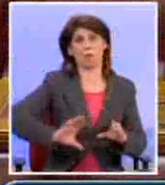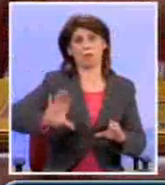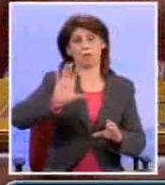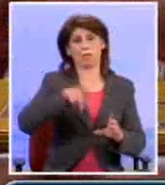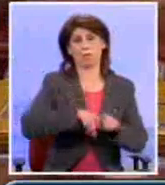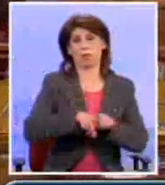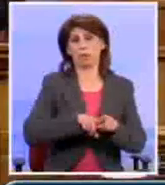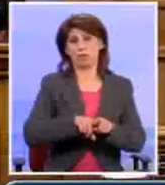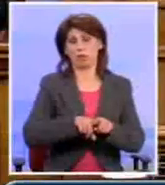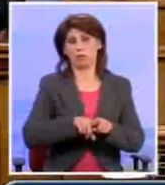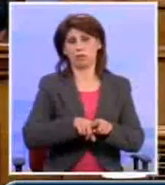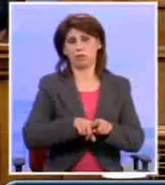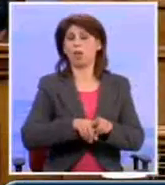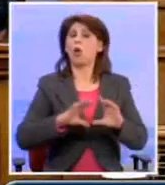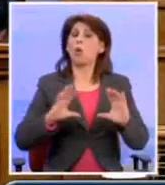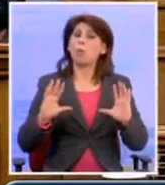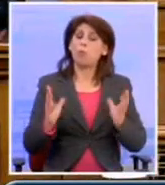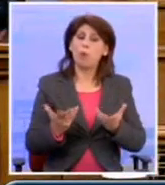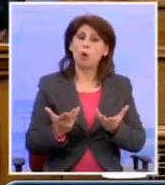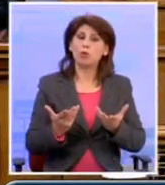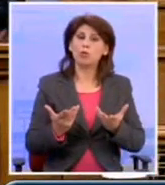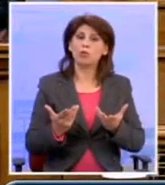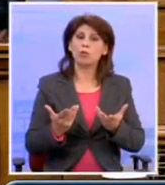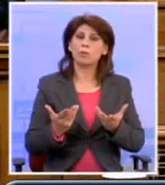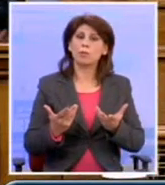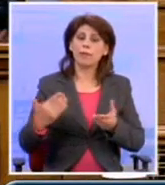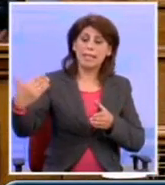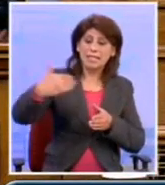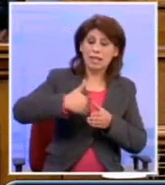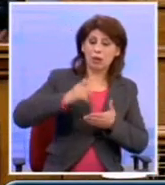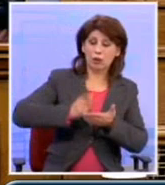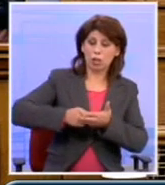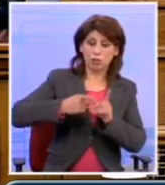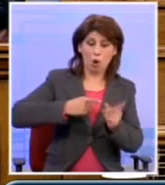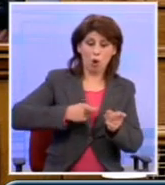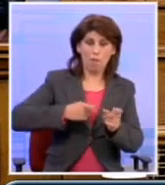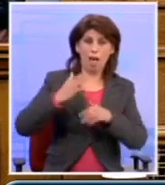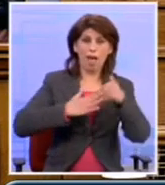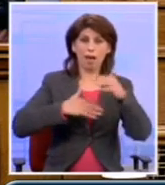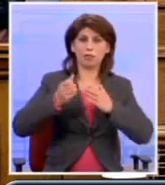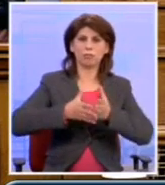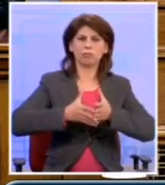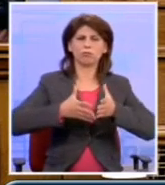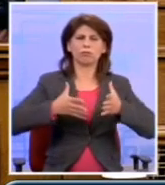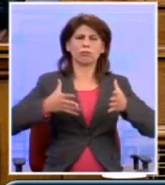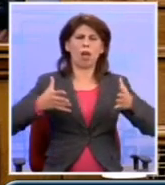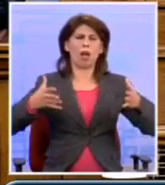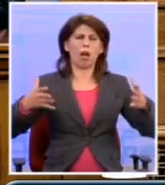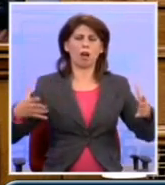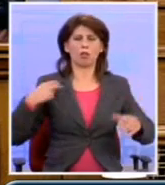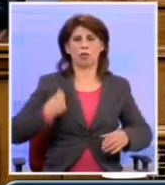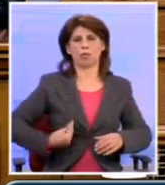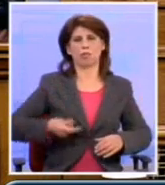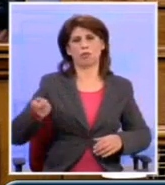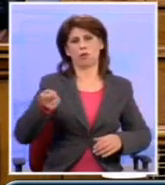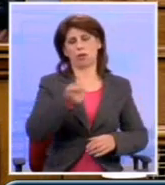αφορά το πώς οι εισαγωγές όπλων έκτισαν και γιγάντωσαν το δημόσιο